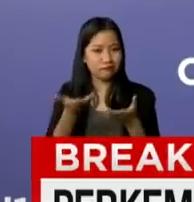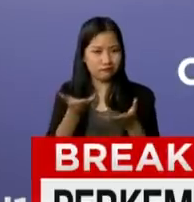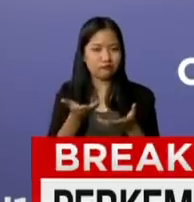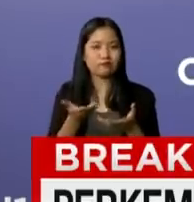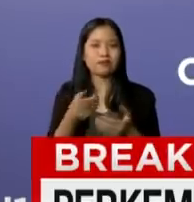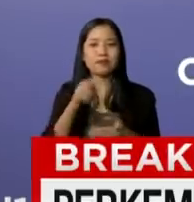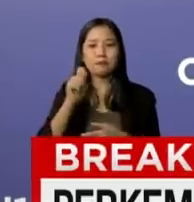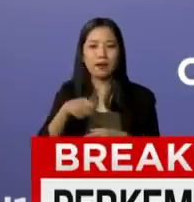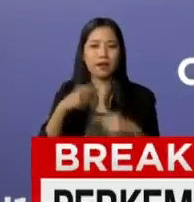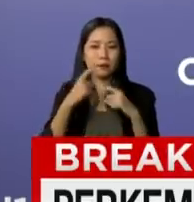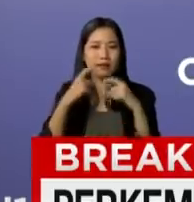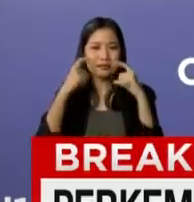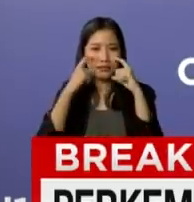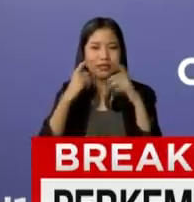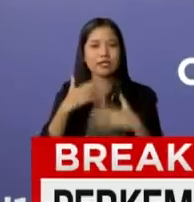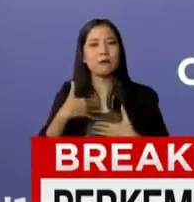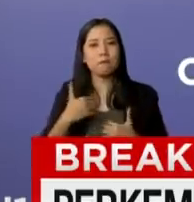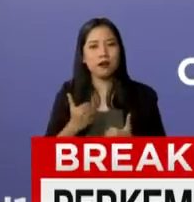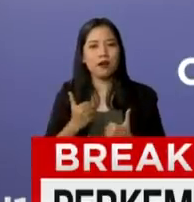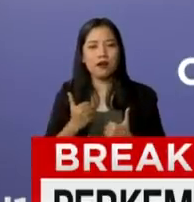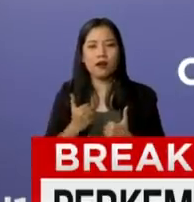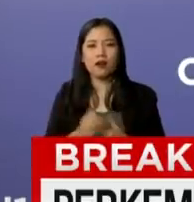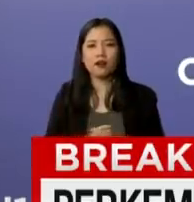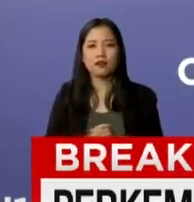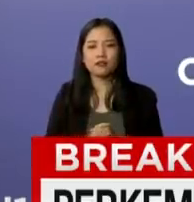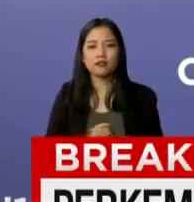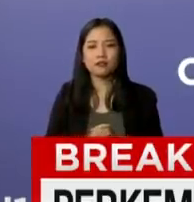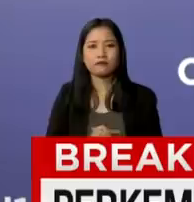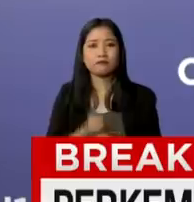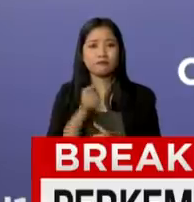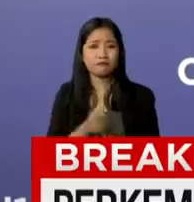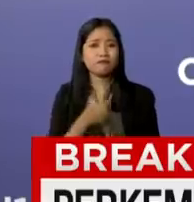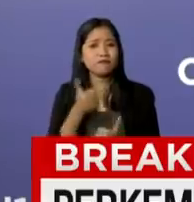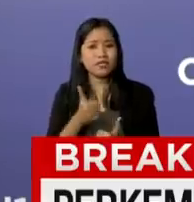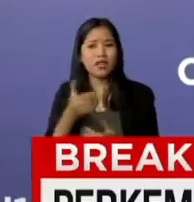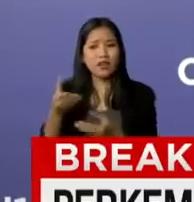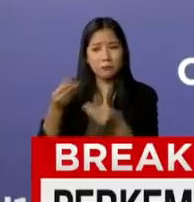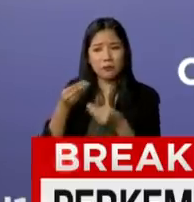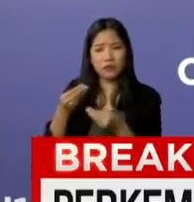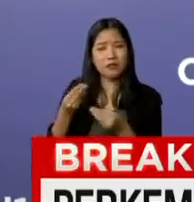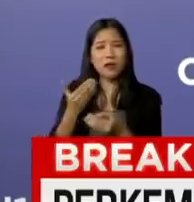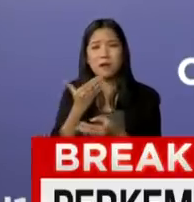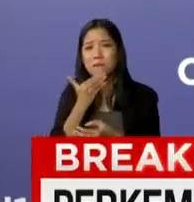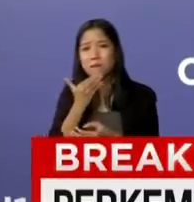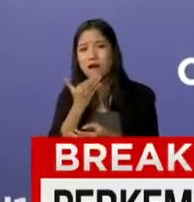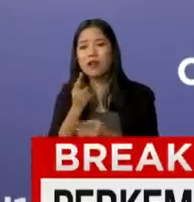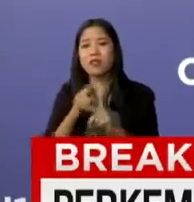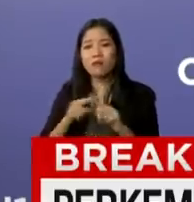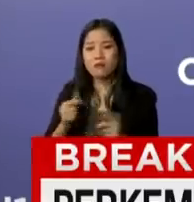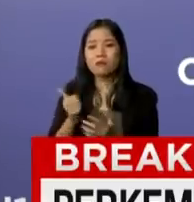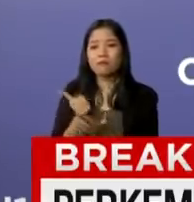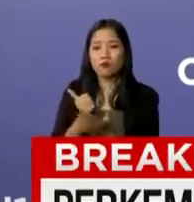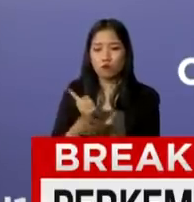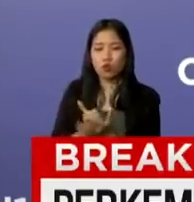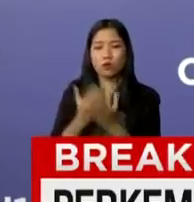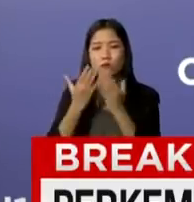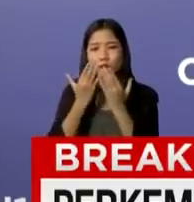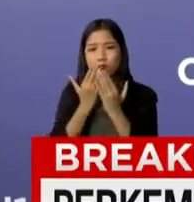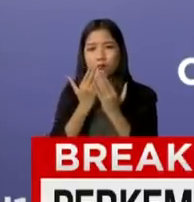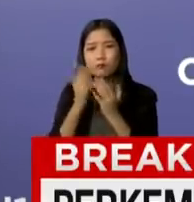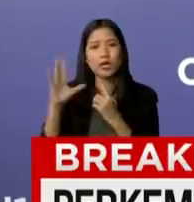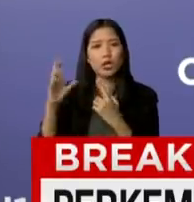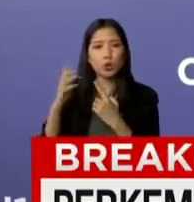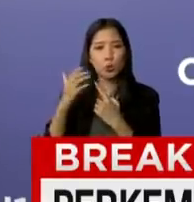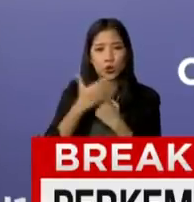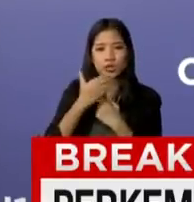gunakan masker yang nyaman yang bisa anda dapatkan dengan mudah Namun betul-betul mampu melindungi